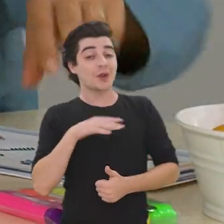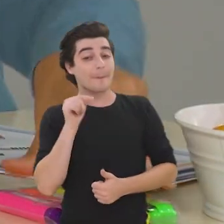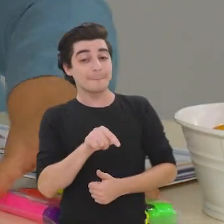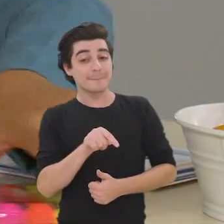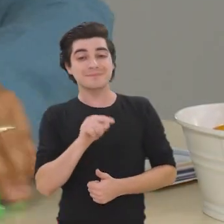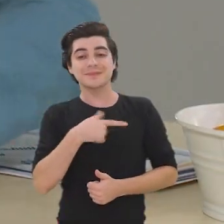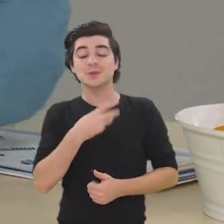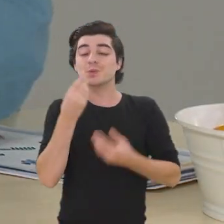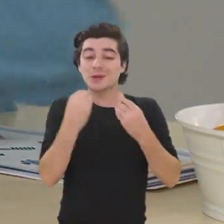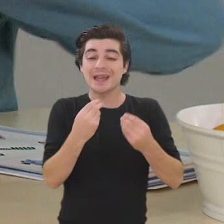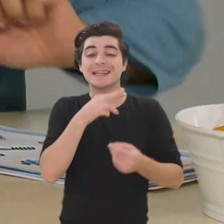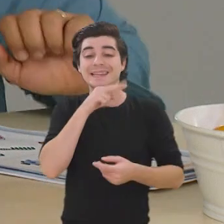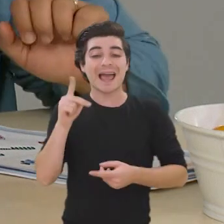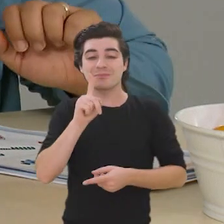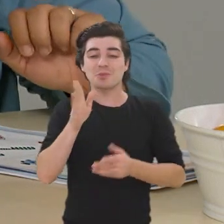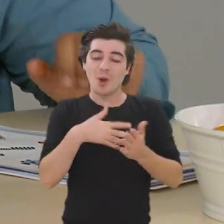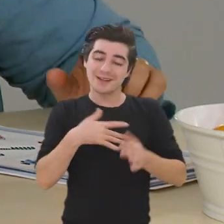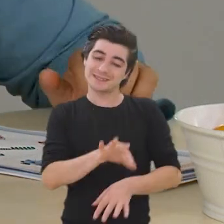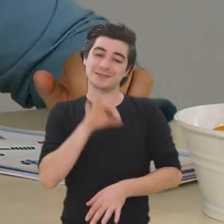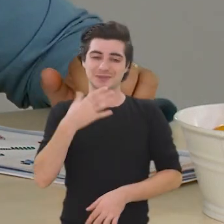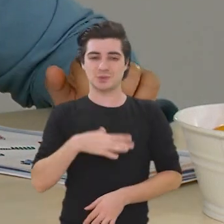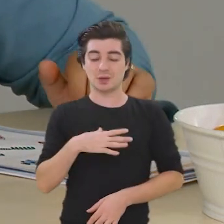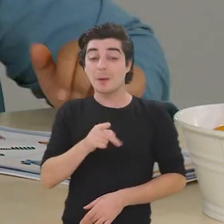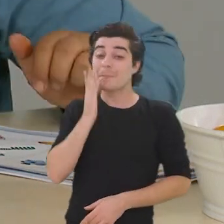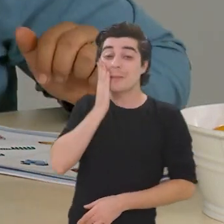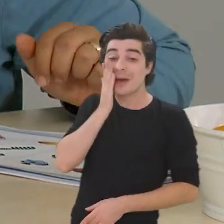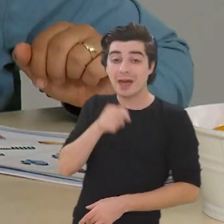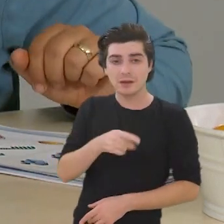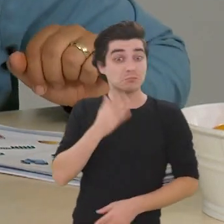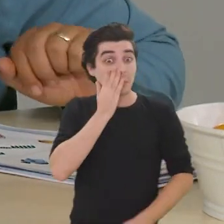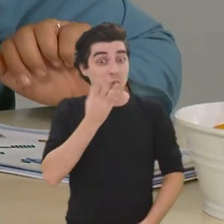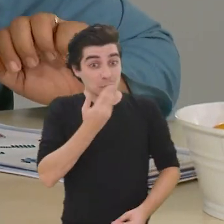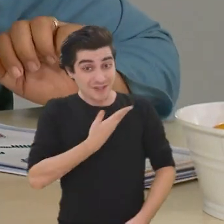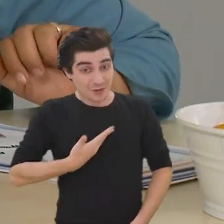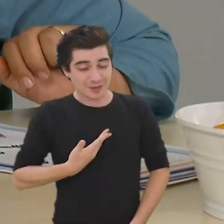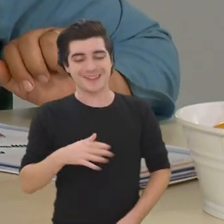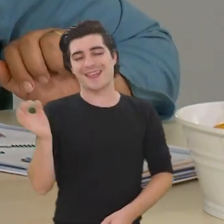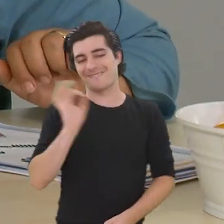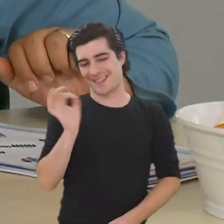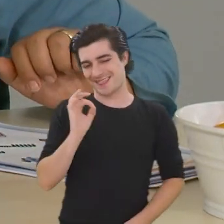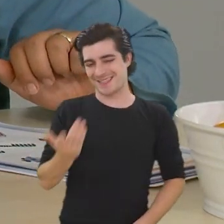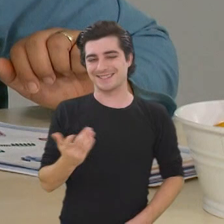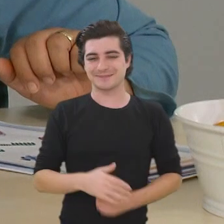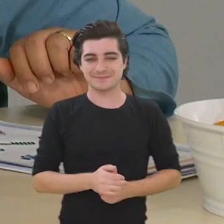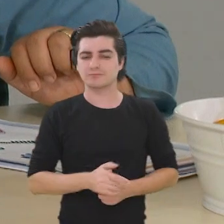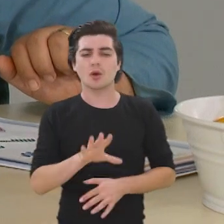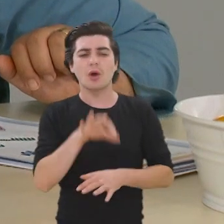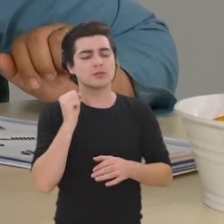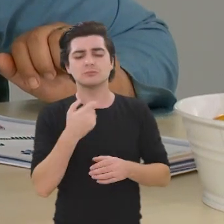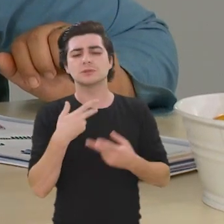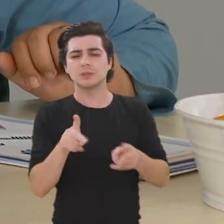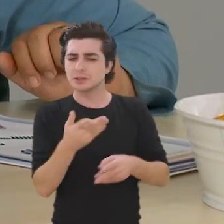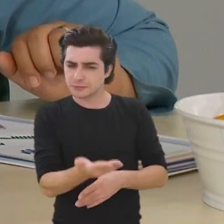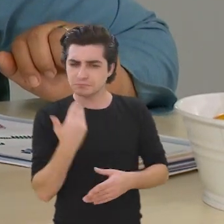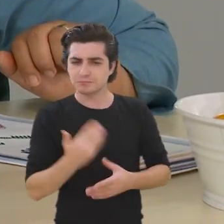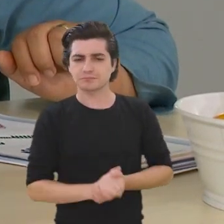isteyeceğim? Güzel renkte bir boya seçmeni isteyeceğim. Pembe. Çok mu seversin pembe rengi? Evet. Alabilirsin